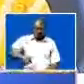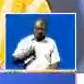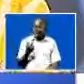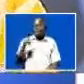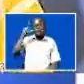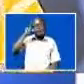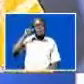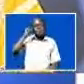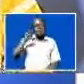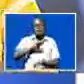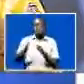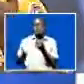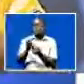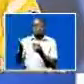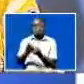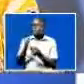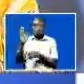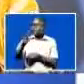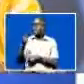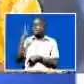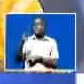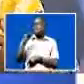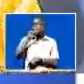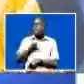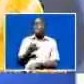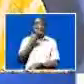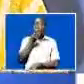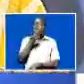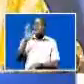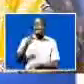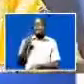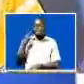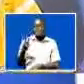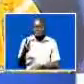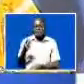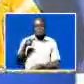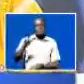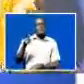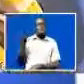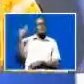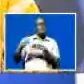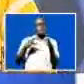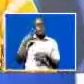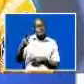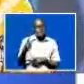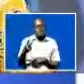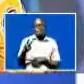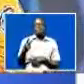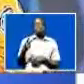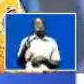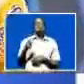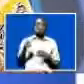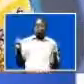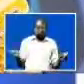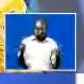pwani sikulelewa na wala sikuyaona hata na babu yangu angalau hata siku moja. Chenye nilimuona nacho babu yangu alikuwa yuafuya kimbiza